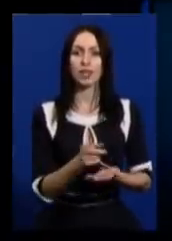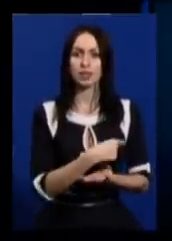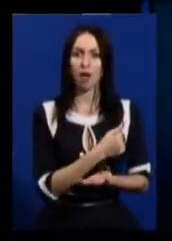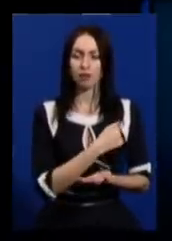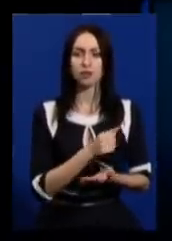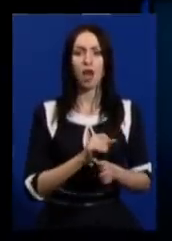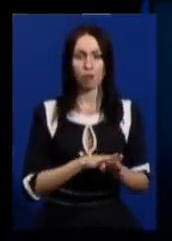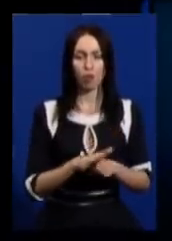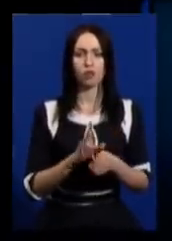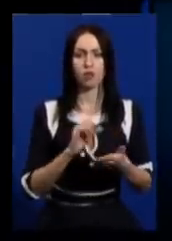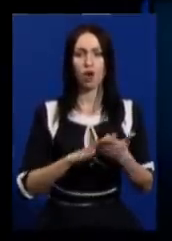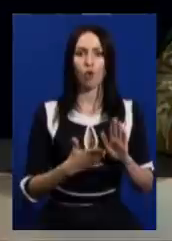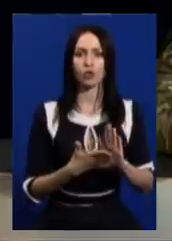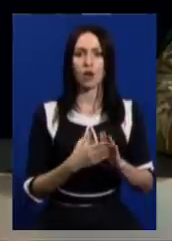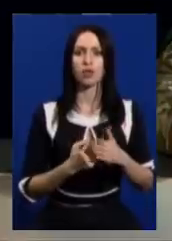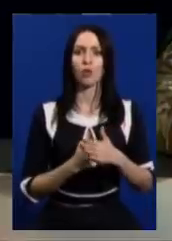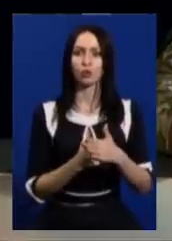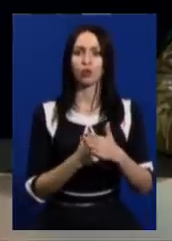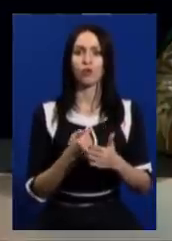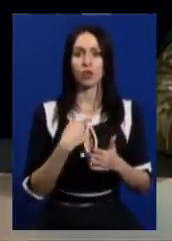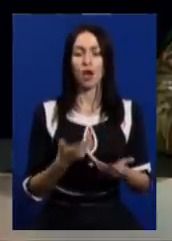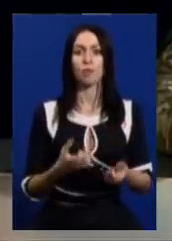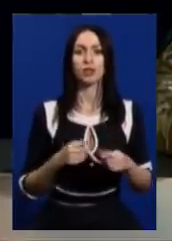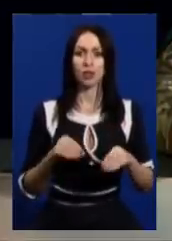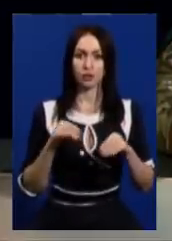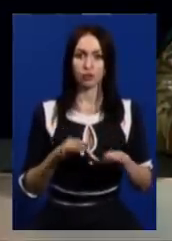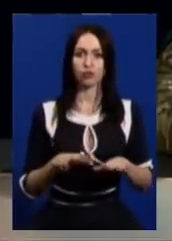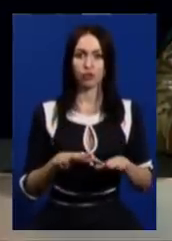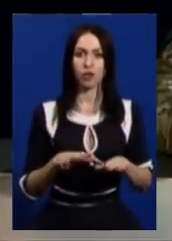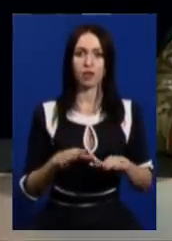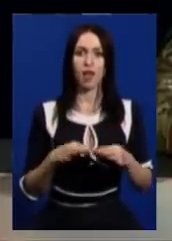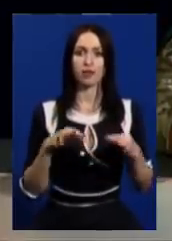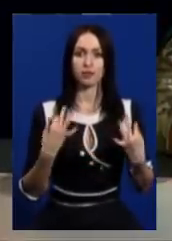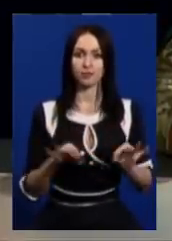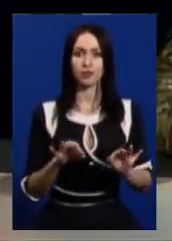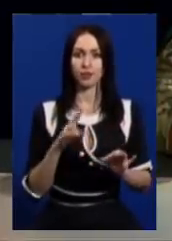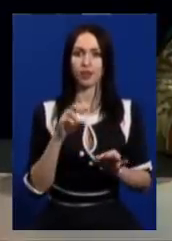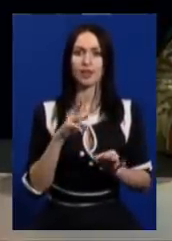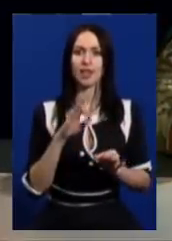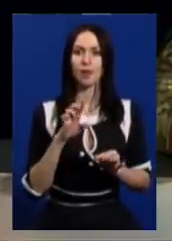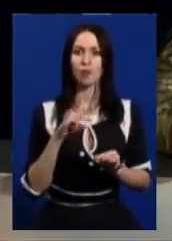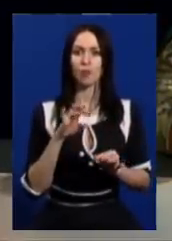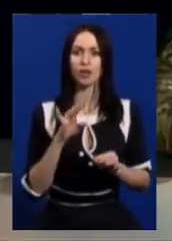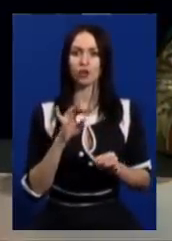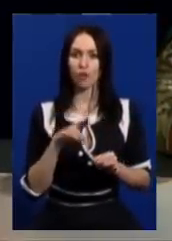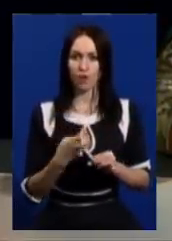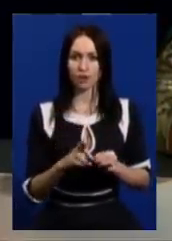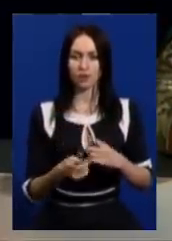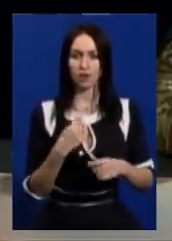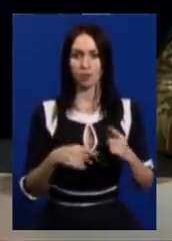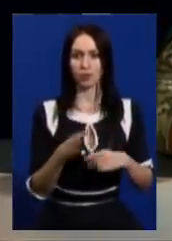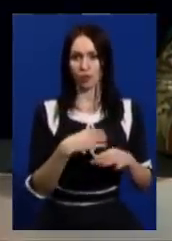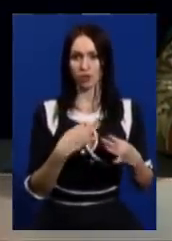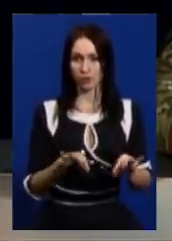на контрактну основу. Я прийняв рішення демобілізуватися. Ну, понял, что как